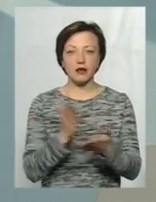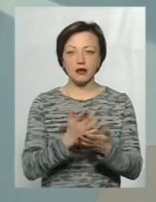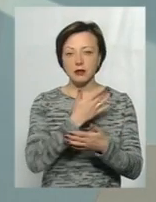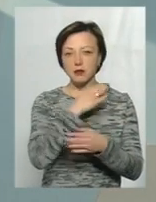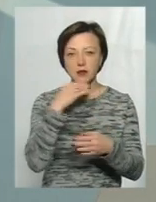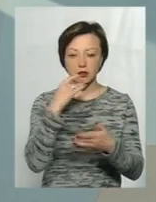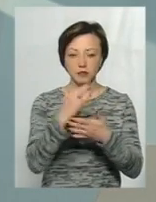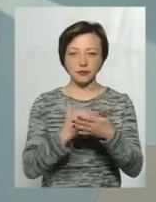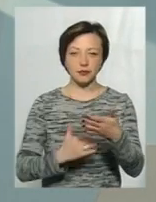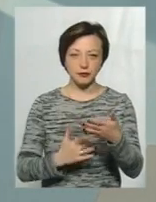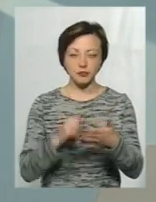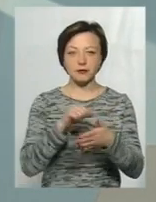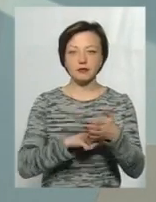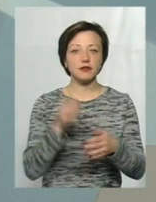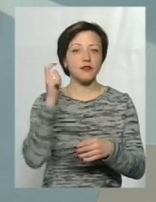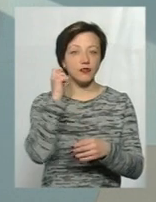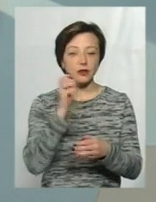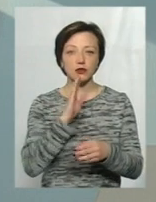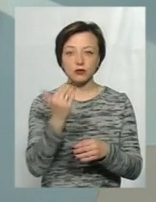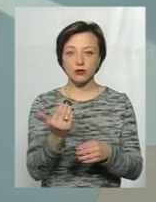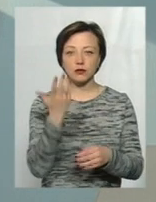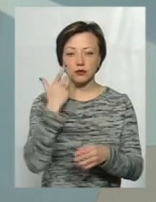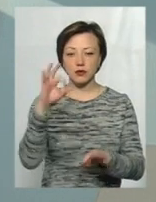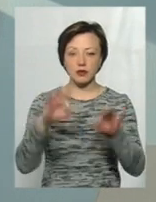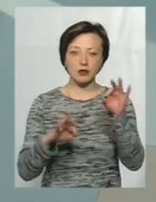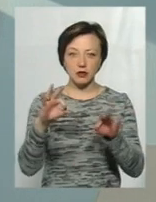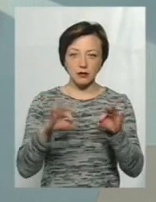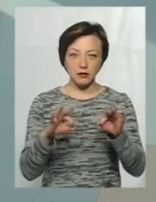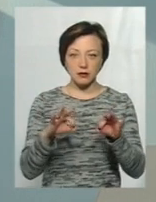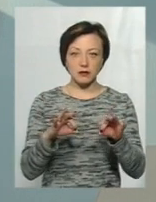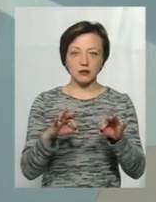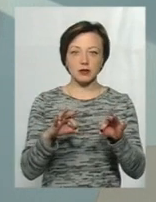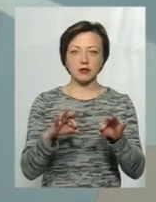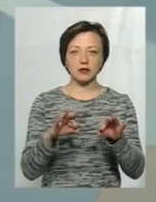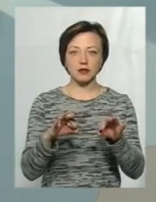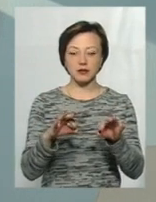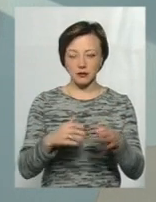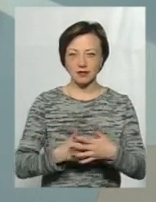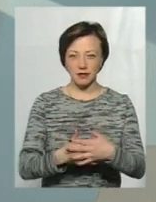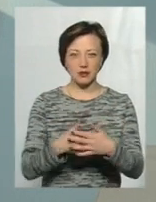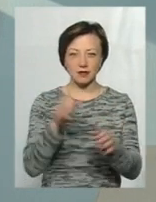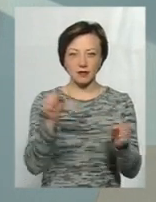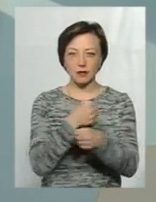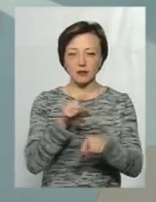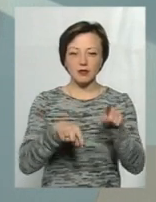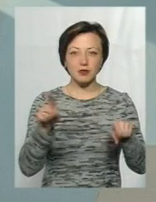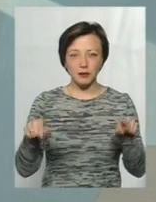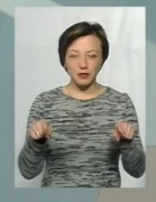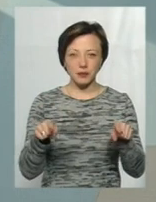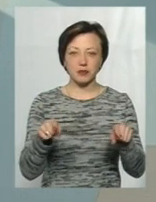багато показів. Певний вік жінки, коли вже індекс фертильності низький і овуляція відбувається рідко, і